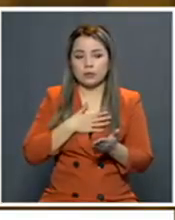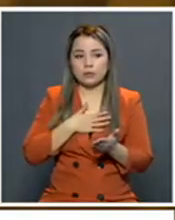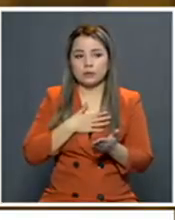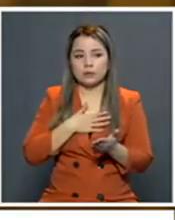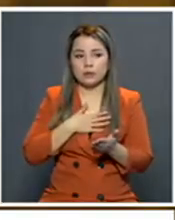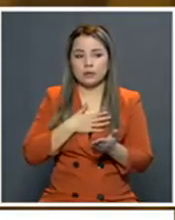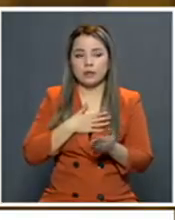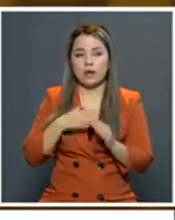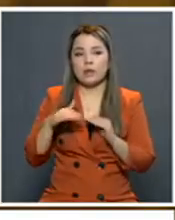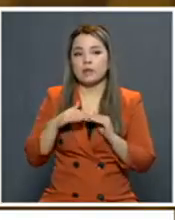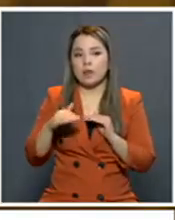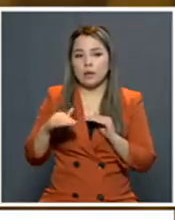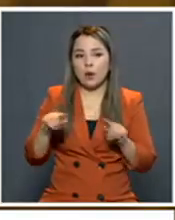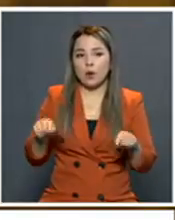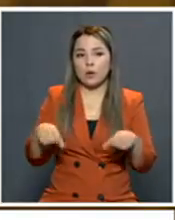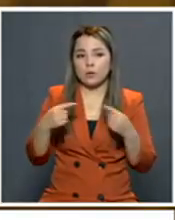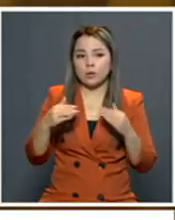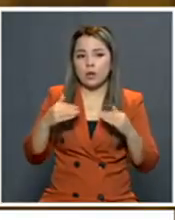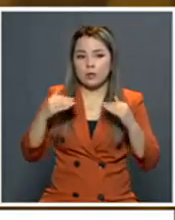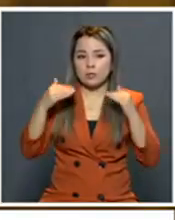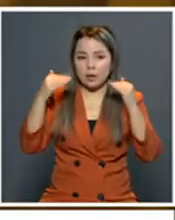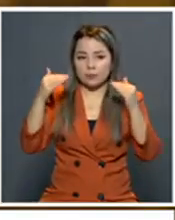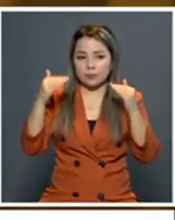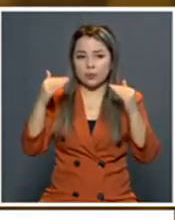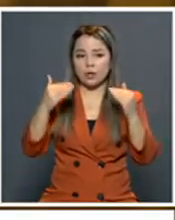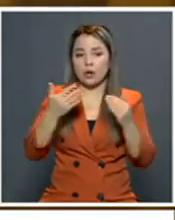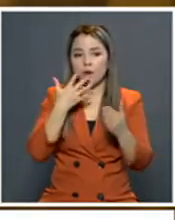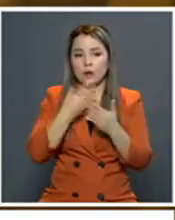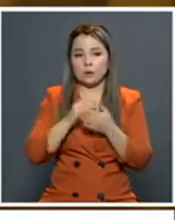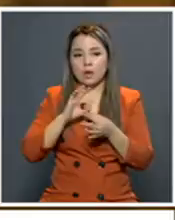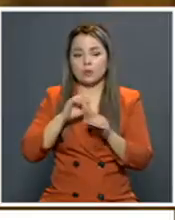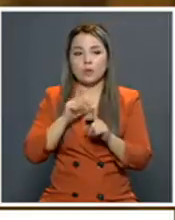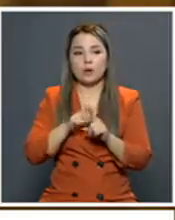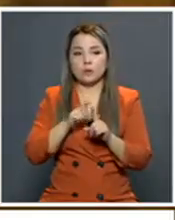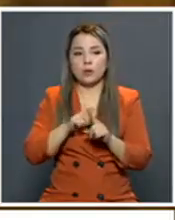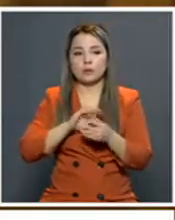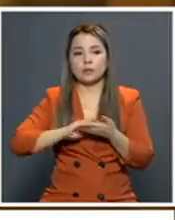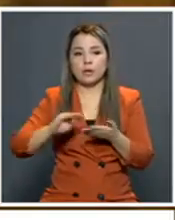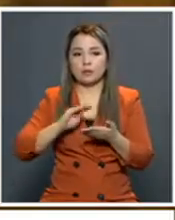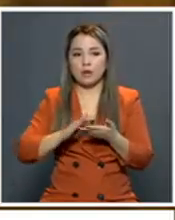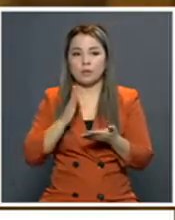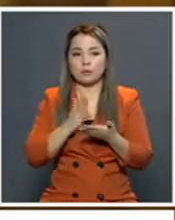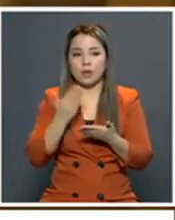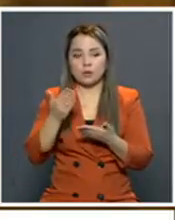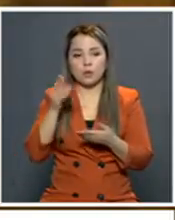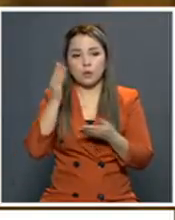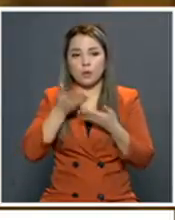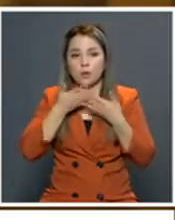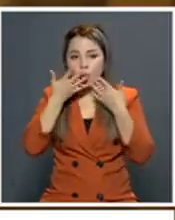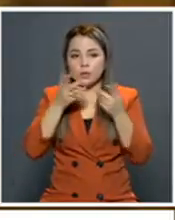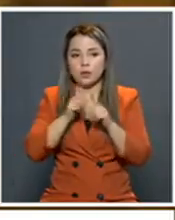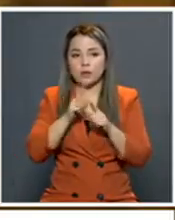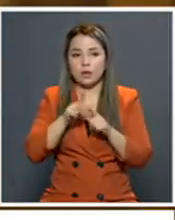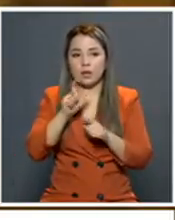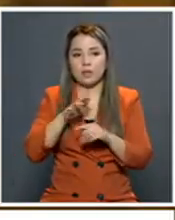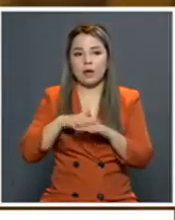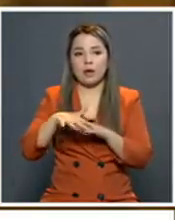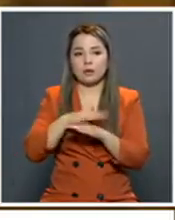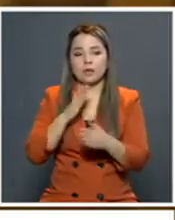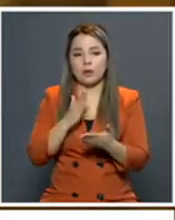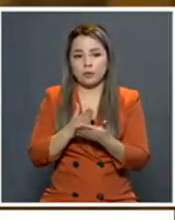журналымыздың деңгейі өсіп, оның мазмұны да, оны оқитын оқырмандары